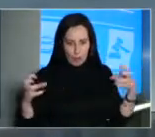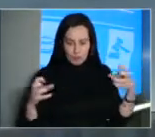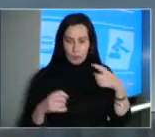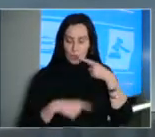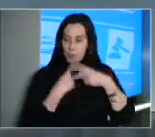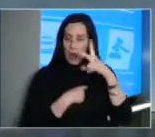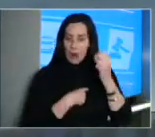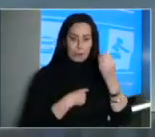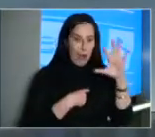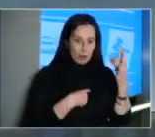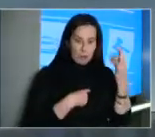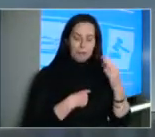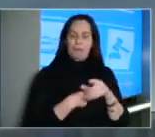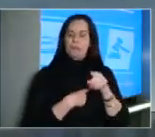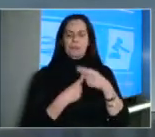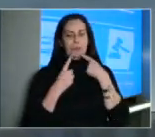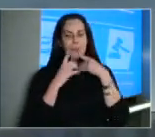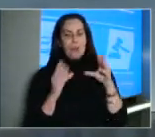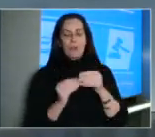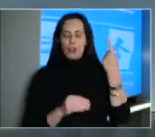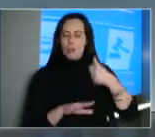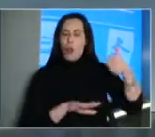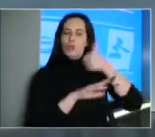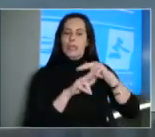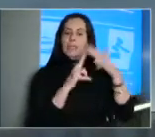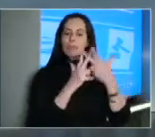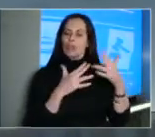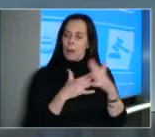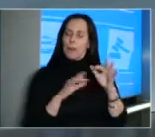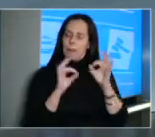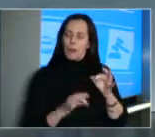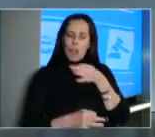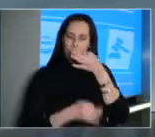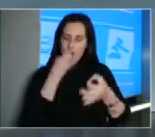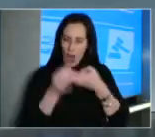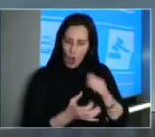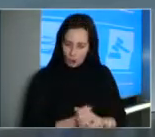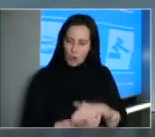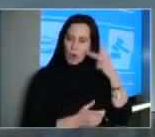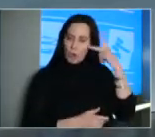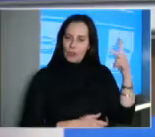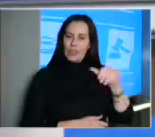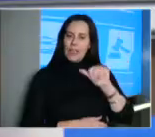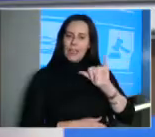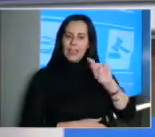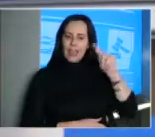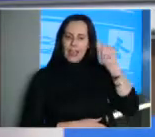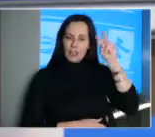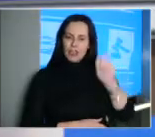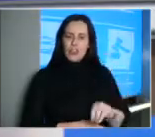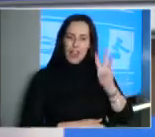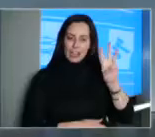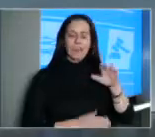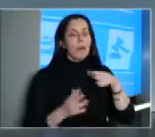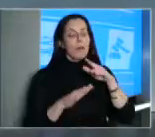בשנת 2050. על כך נשוחח עם מי שעמד בראש צוות שבחן בדיוק את השאלות האלה, פרופסור איתן ששינסקי.